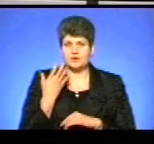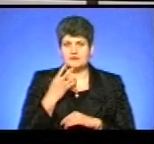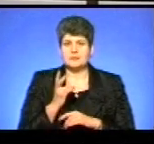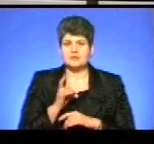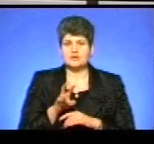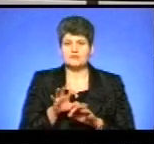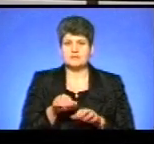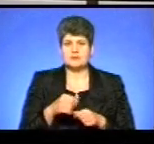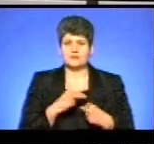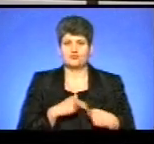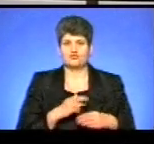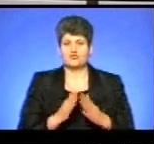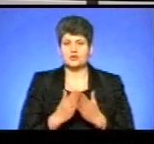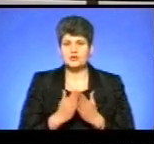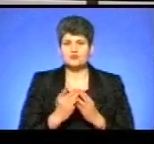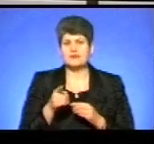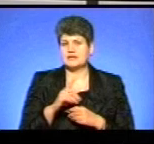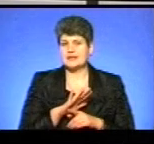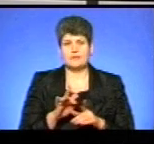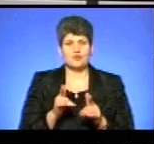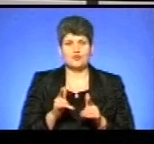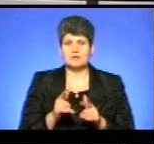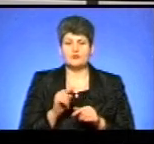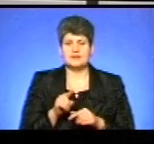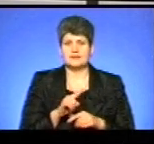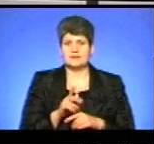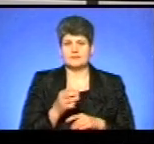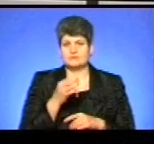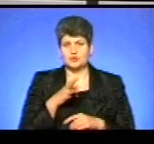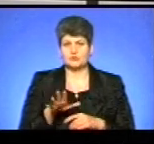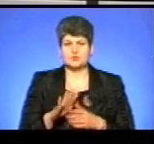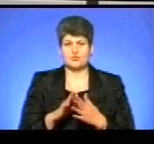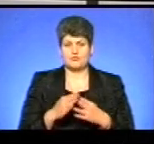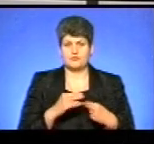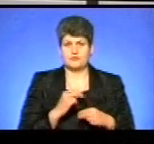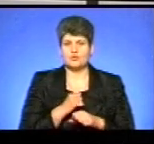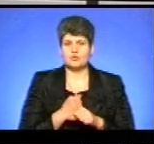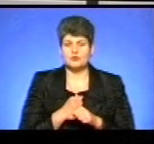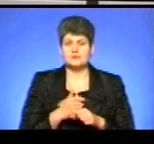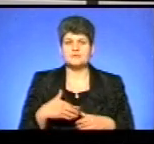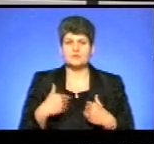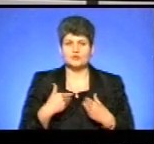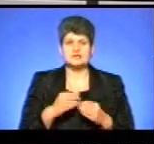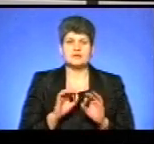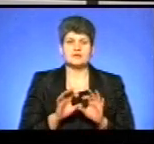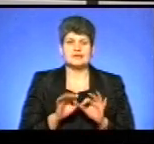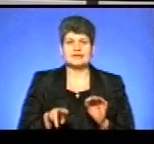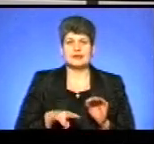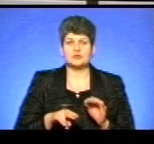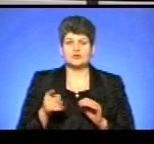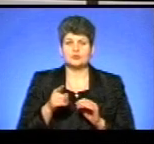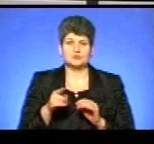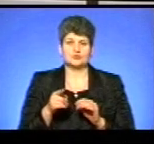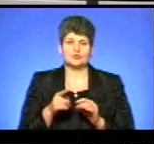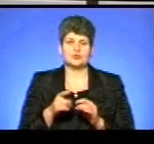щоб забрати трудову книжку. Але вона не згодилась, бо її не влаштовують умови праці. Ми звернулися за коментарем до директора Тернопільської